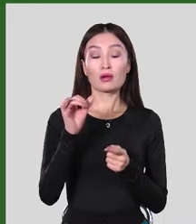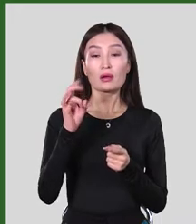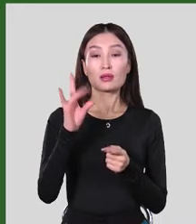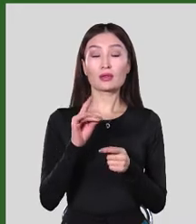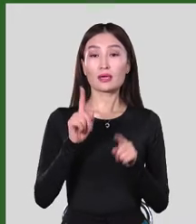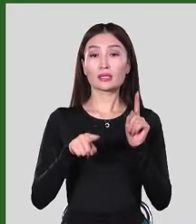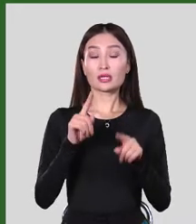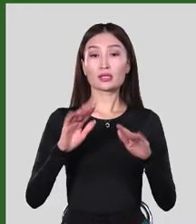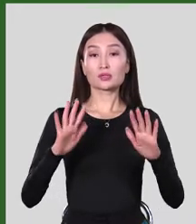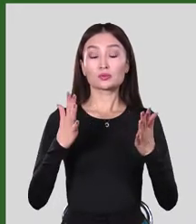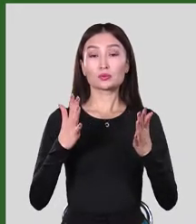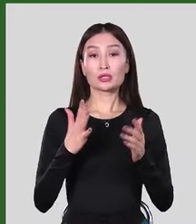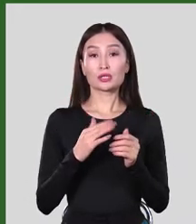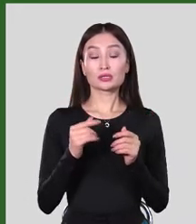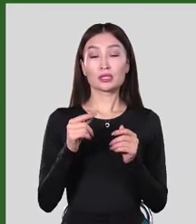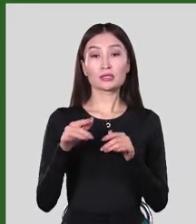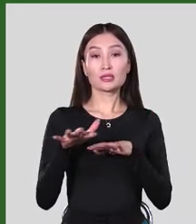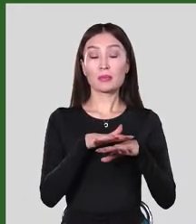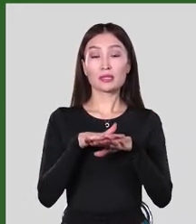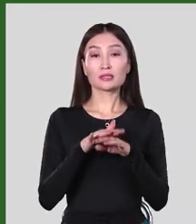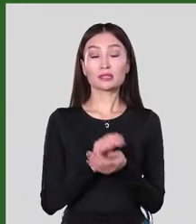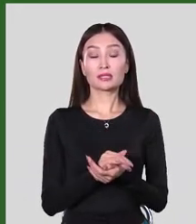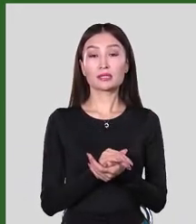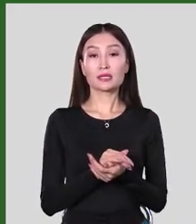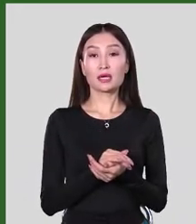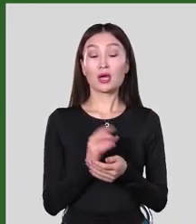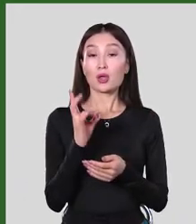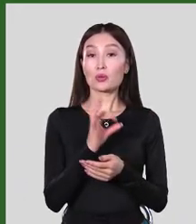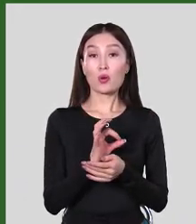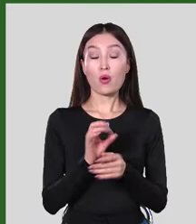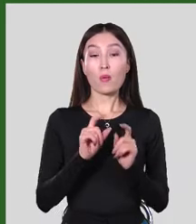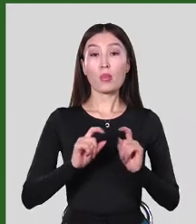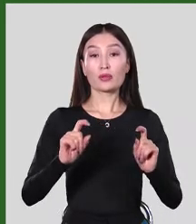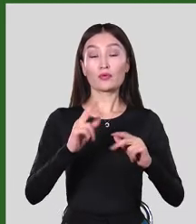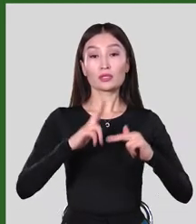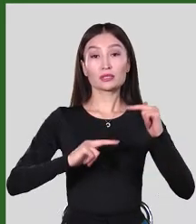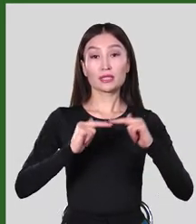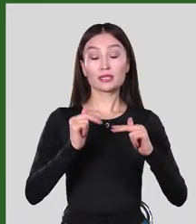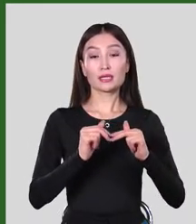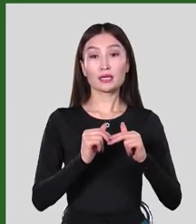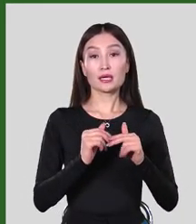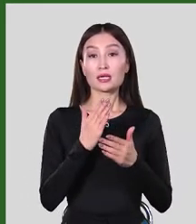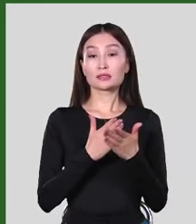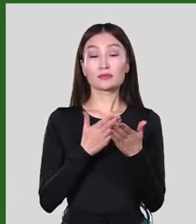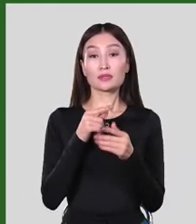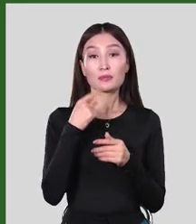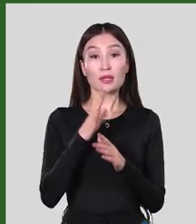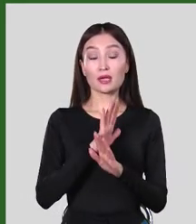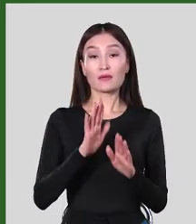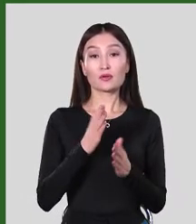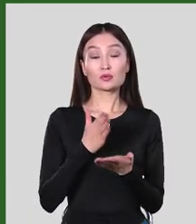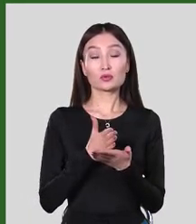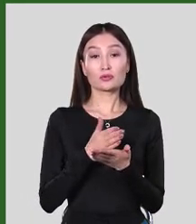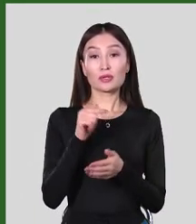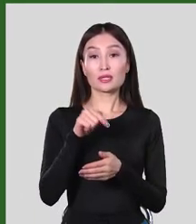крайне редко случаются землетрясения. Однако платформенное строение совсем не означает